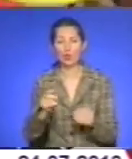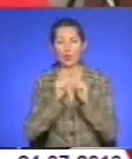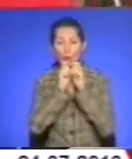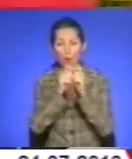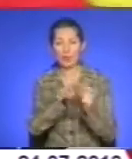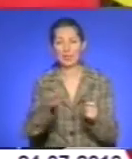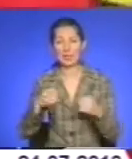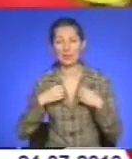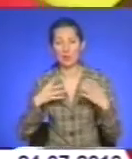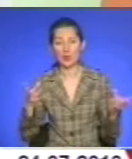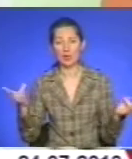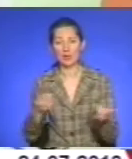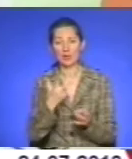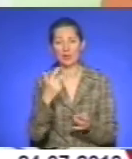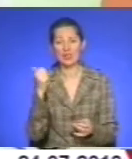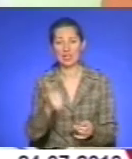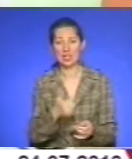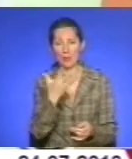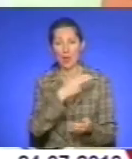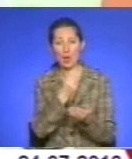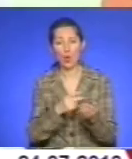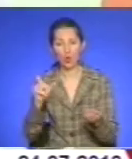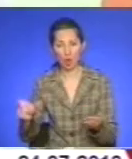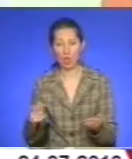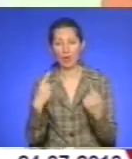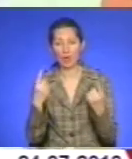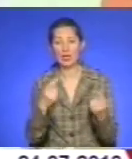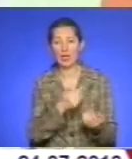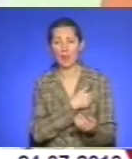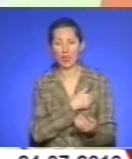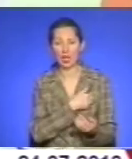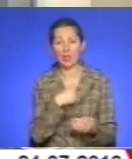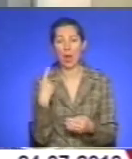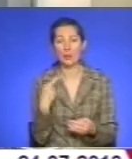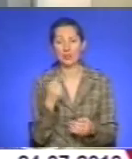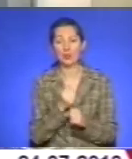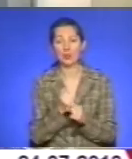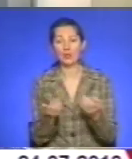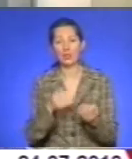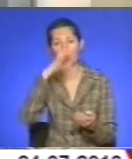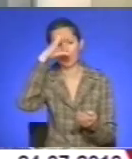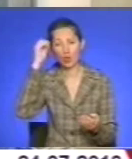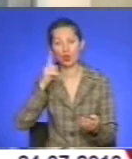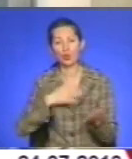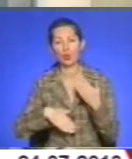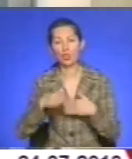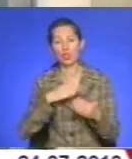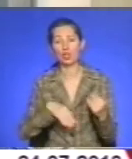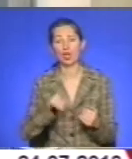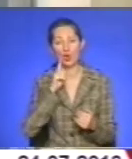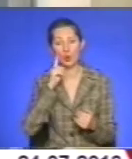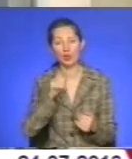свято, знадобилося 3 тижні, 5 художників і велике бажання. Майстри працювали навіть вночі, щоб потішити юних